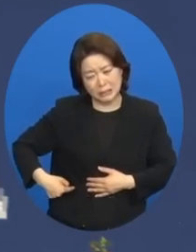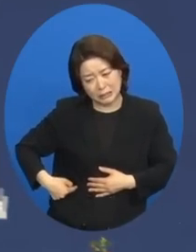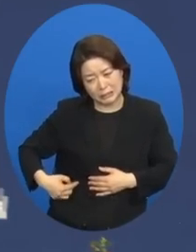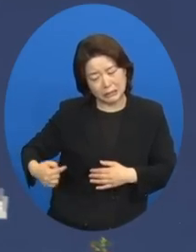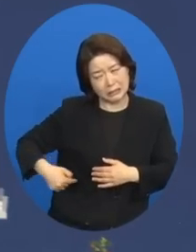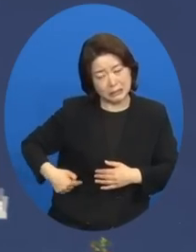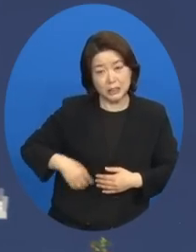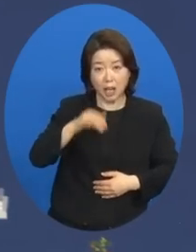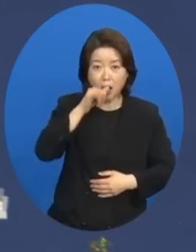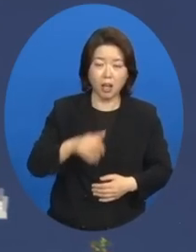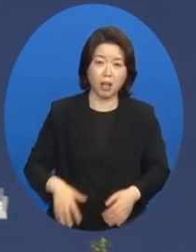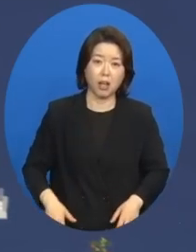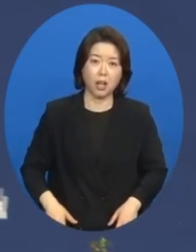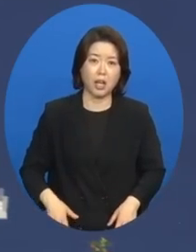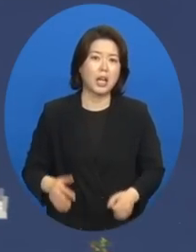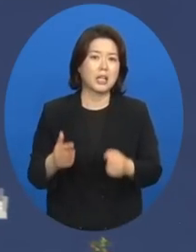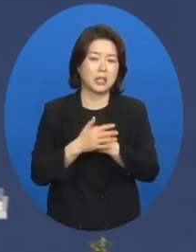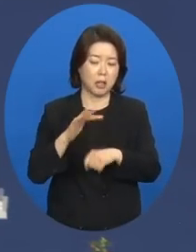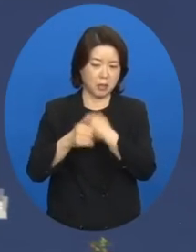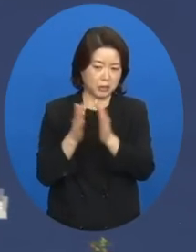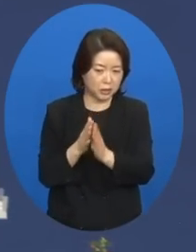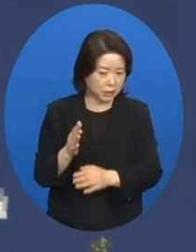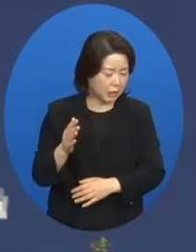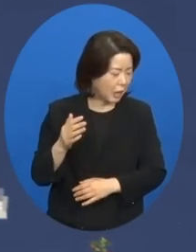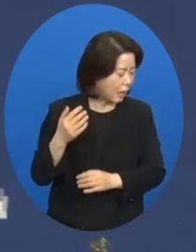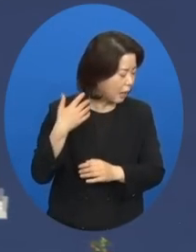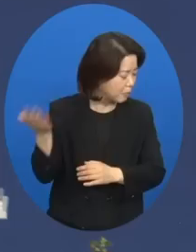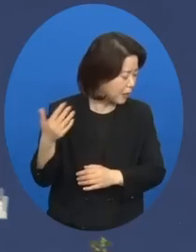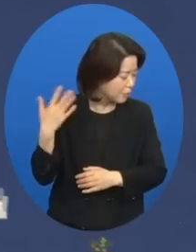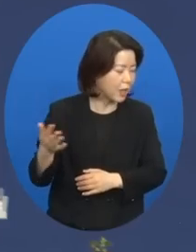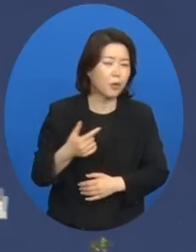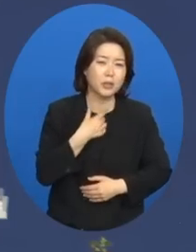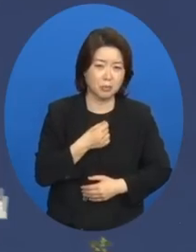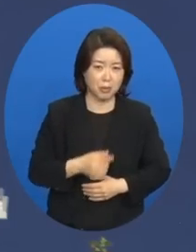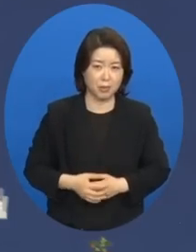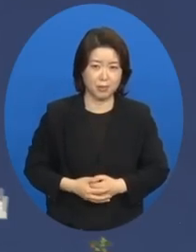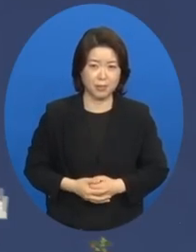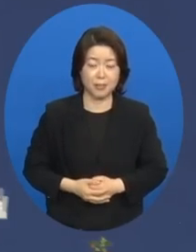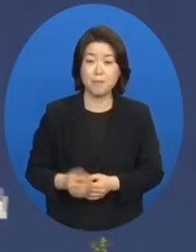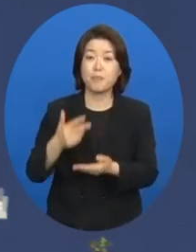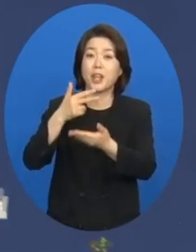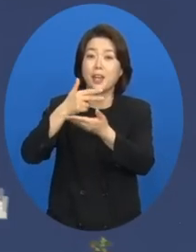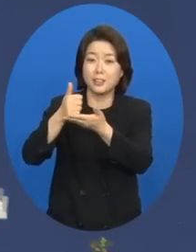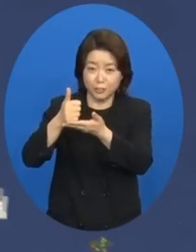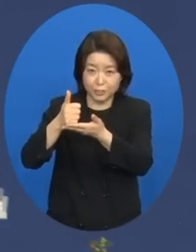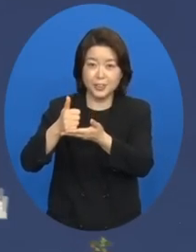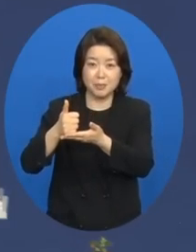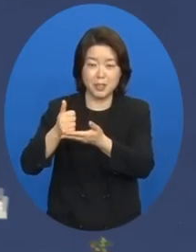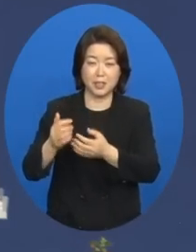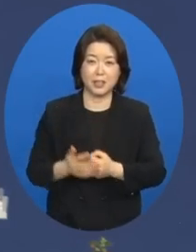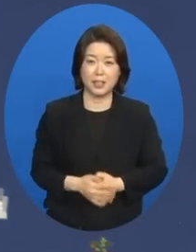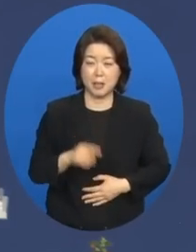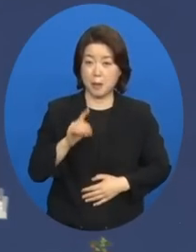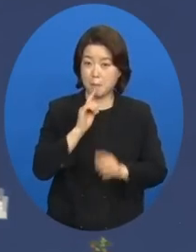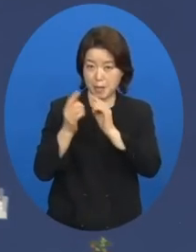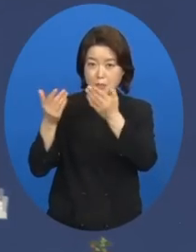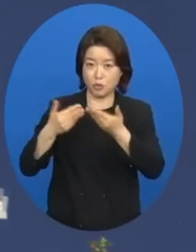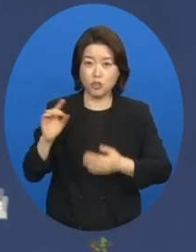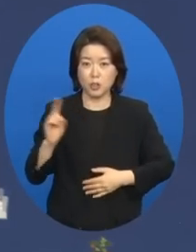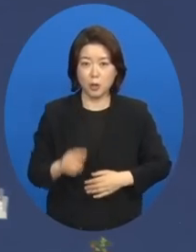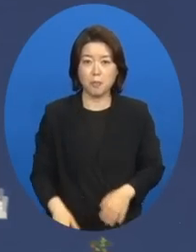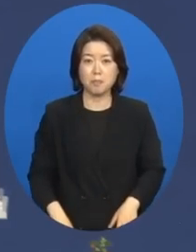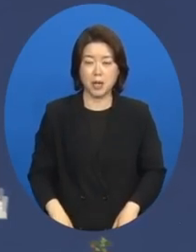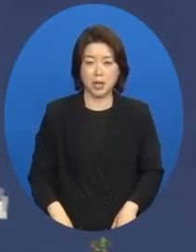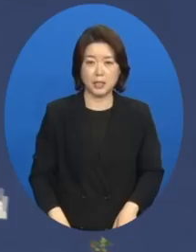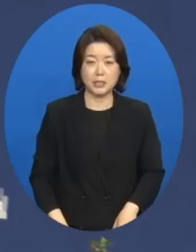하니까, 그러니까 성경을 더 이게 듣고 싶지 않은 거예요. 그 주님께서 이런 말씀 있잖아요.